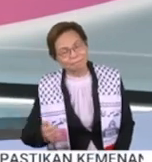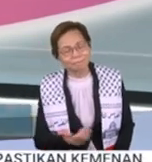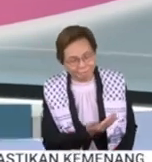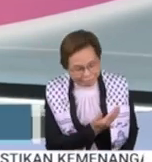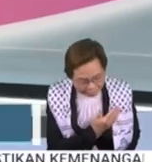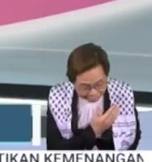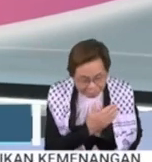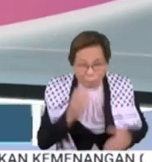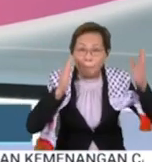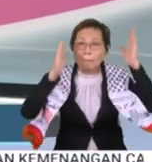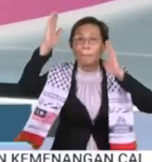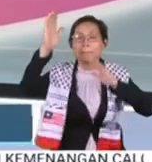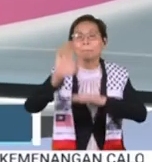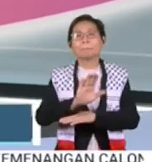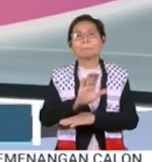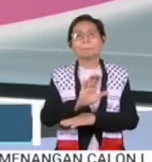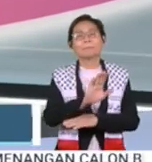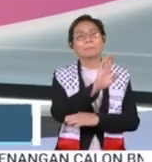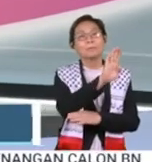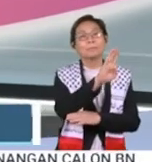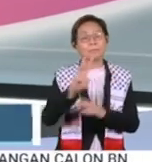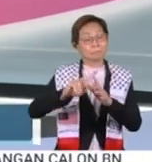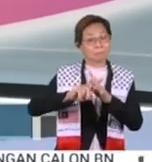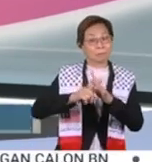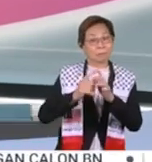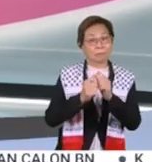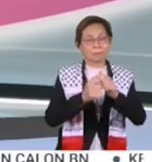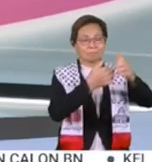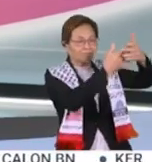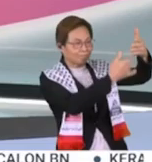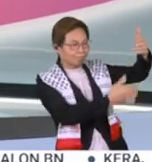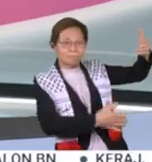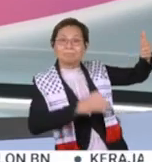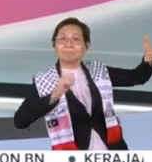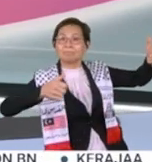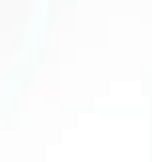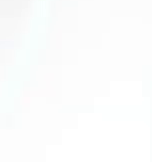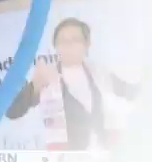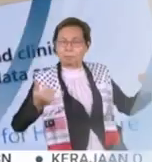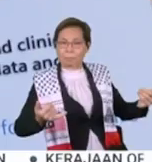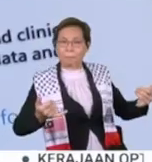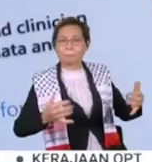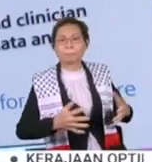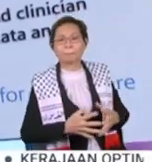Assalamualaikum, salam Malaysia Madani. Berita wilayah dimulakan dengan rangkuman berita utama.